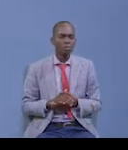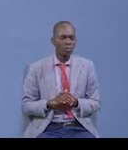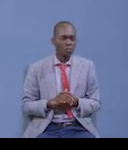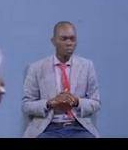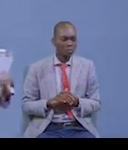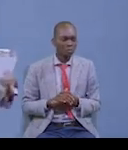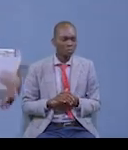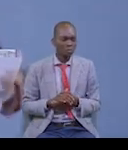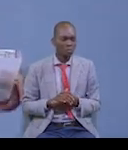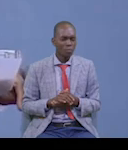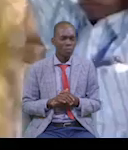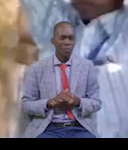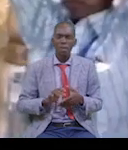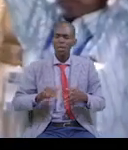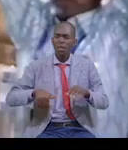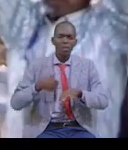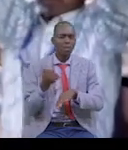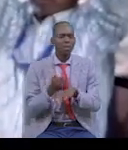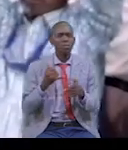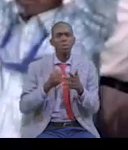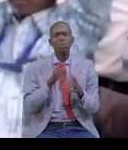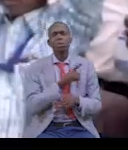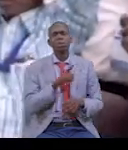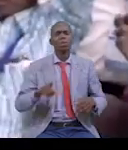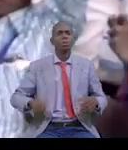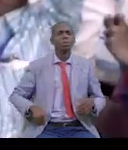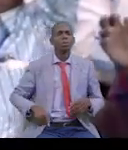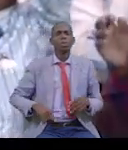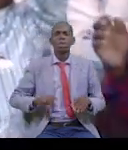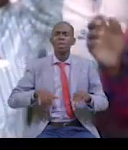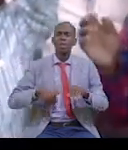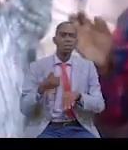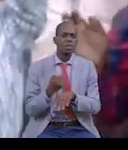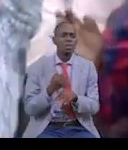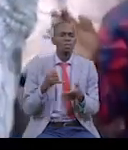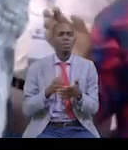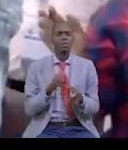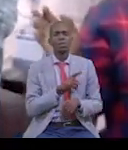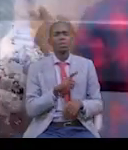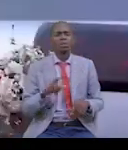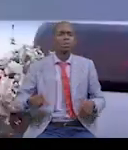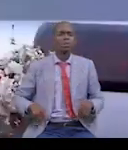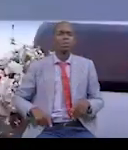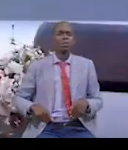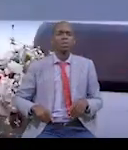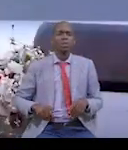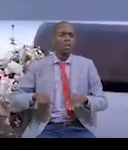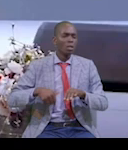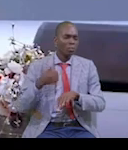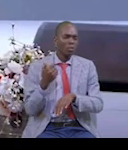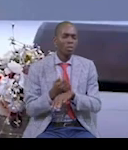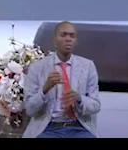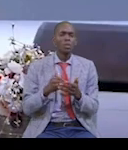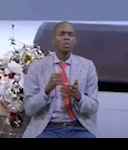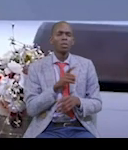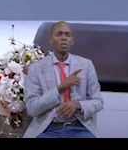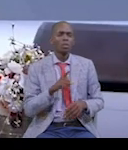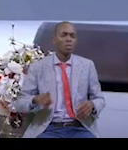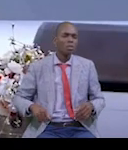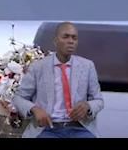గాక. Confirm it, Lord. స్థిరపరచండి ప్రభువా. నిర్ధారించండి ప్రభువా. నిర్ధారించండి